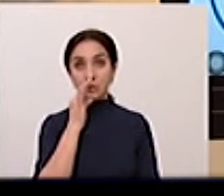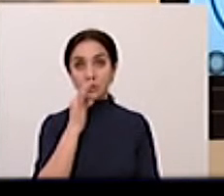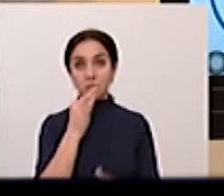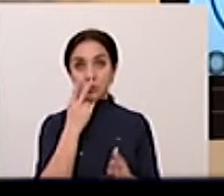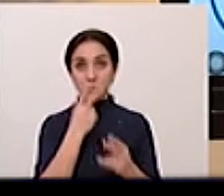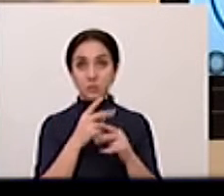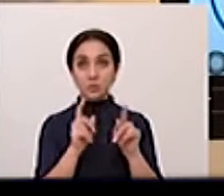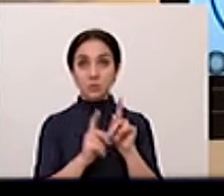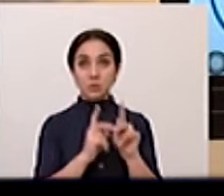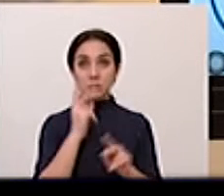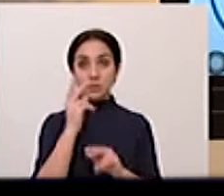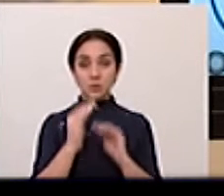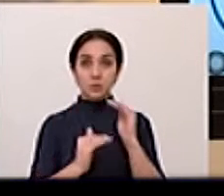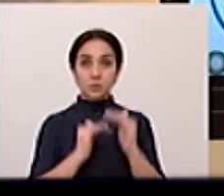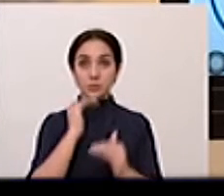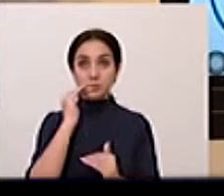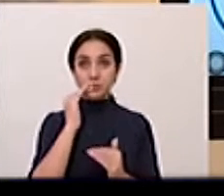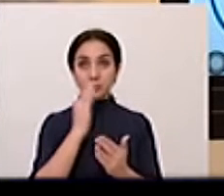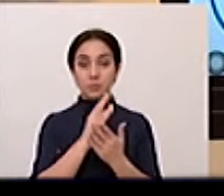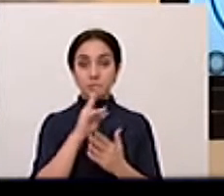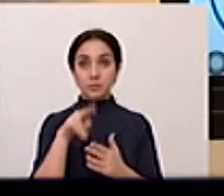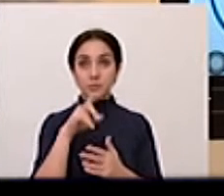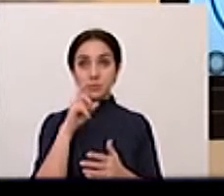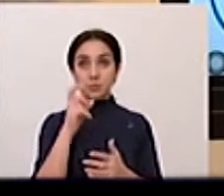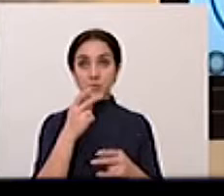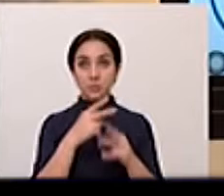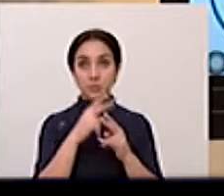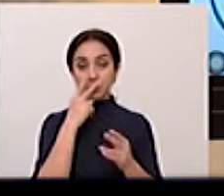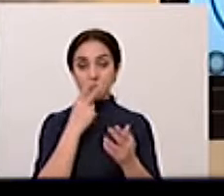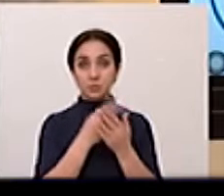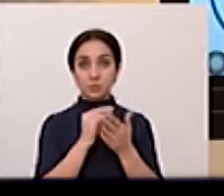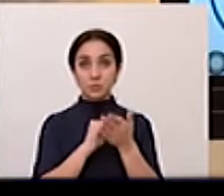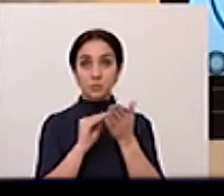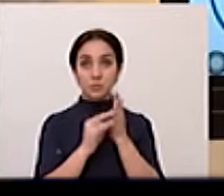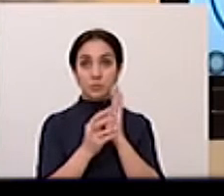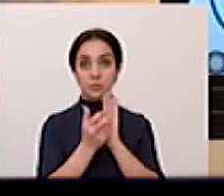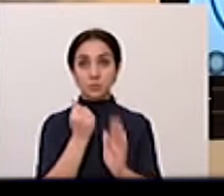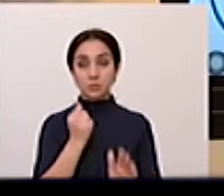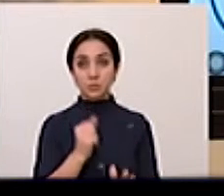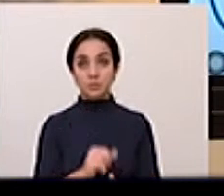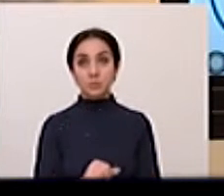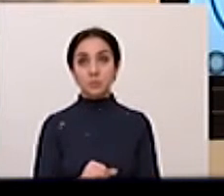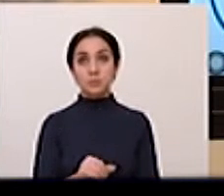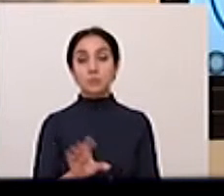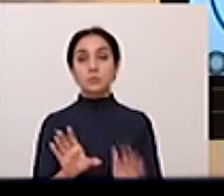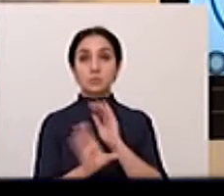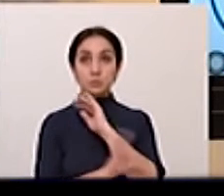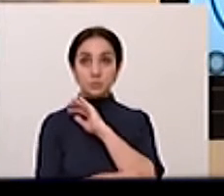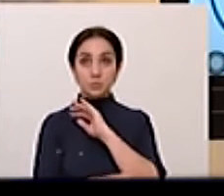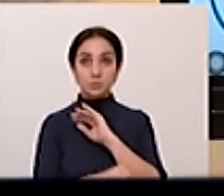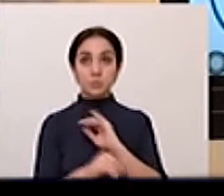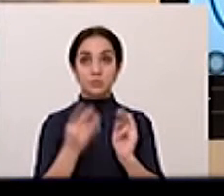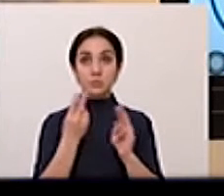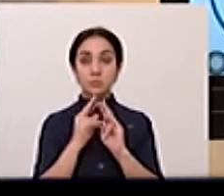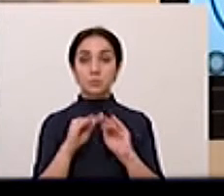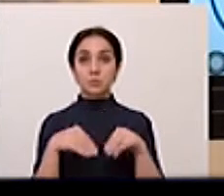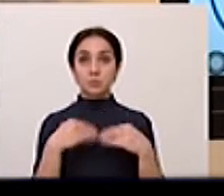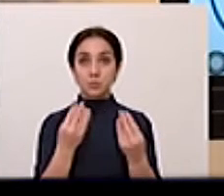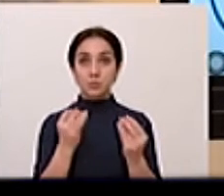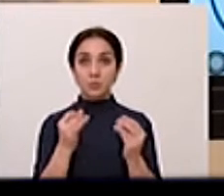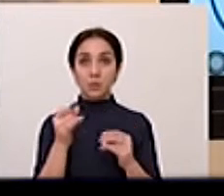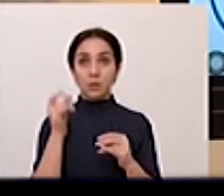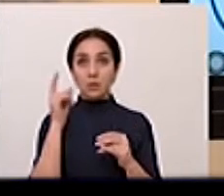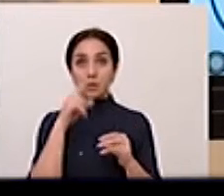ifodasini kvadrat darajaga oshiramiz hamda dx ko'rinishda yozib olamiz. So'ng berilgan